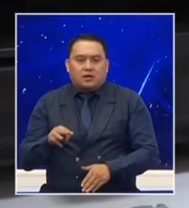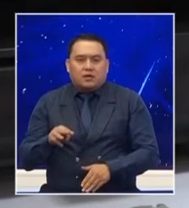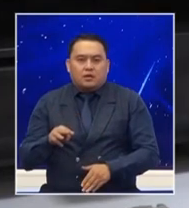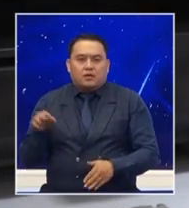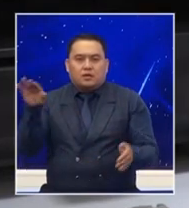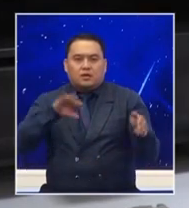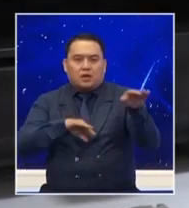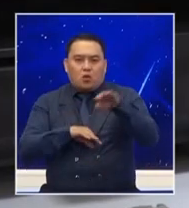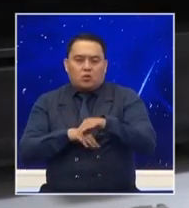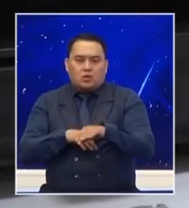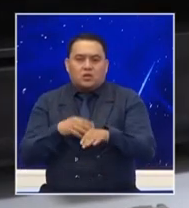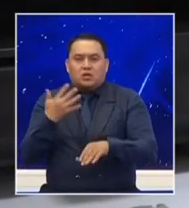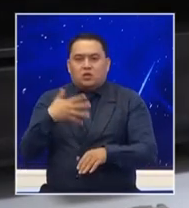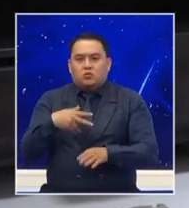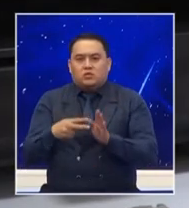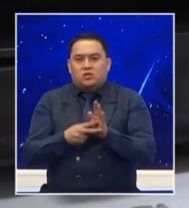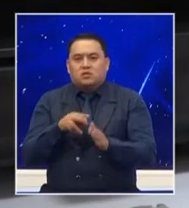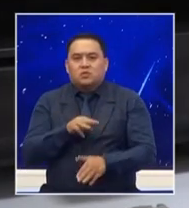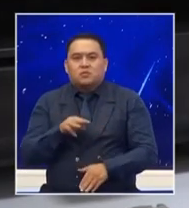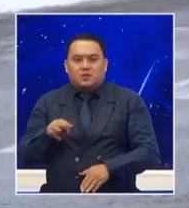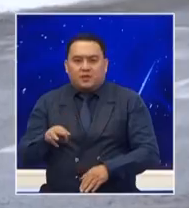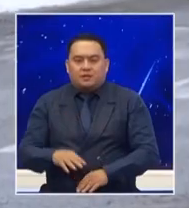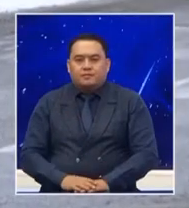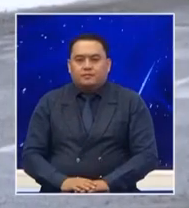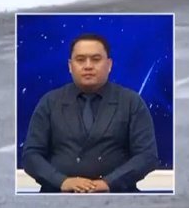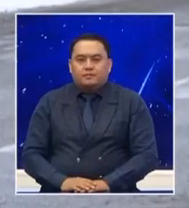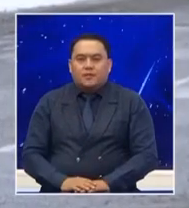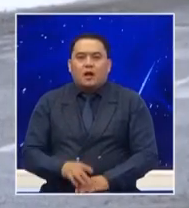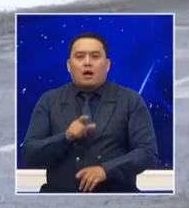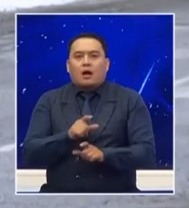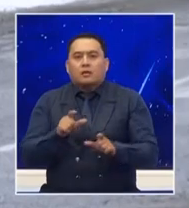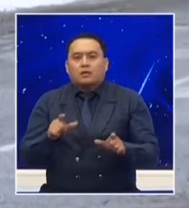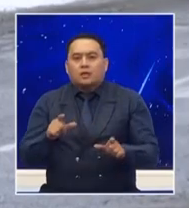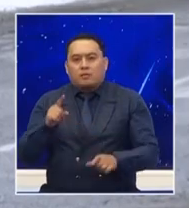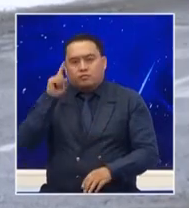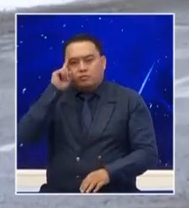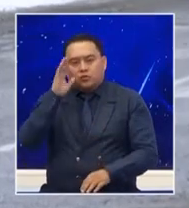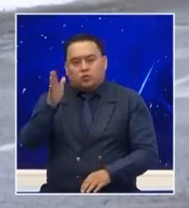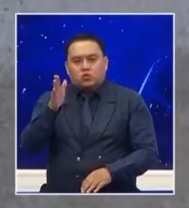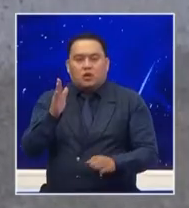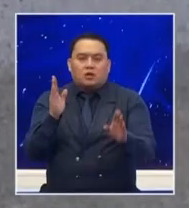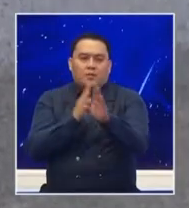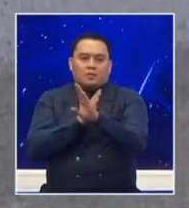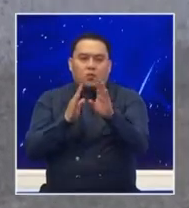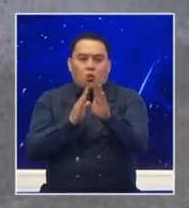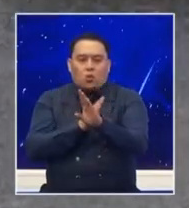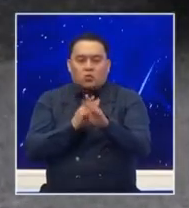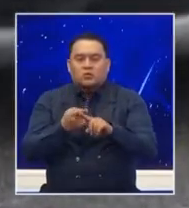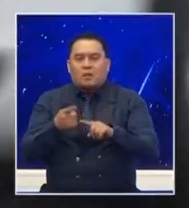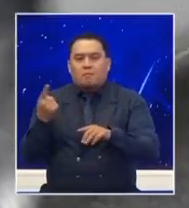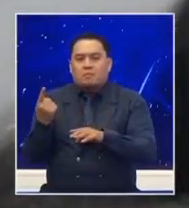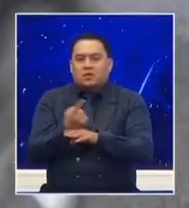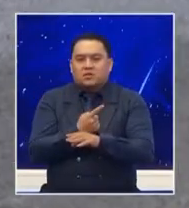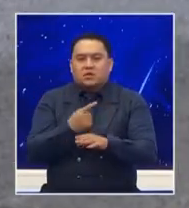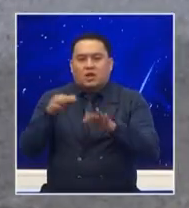таулы аймақтарда 58 мм-ге дейін. Адам болжайды, Алла болдырады деген. Қалай болғанда да қыстың алғашқы